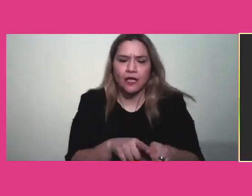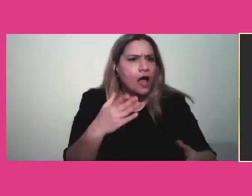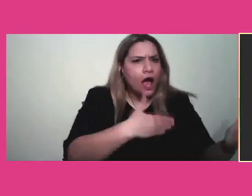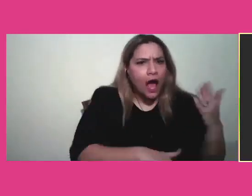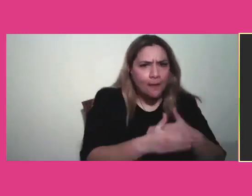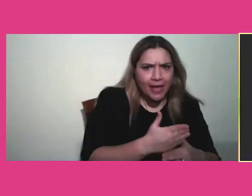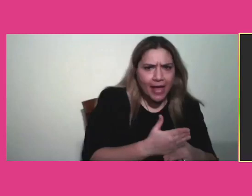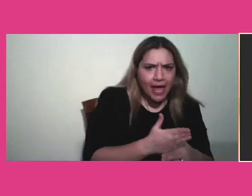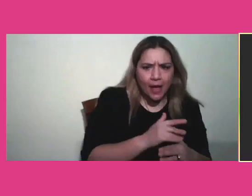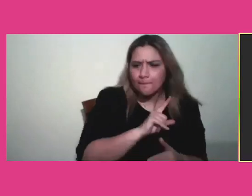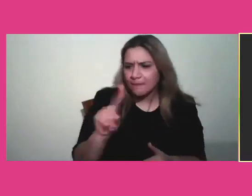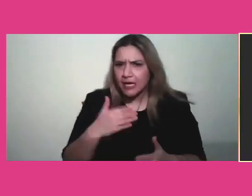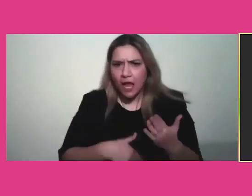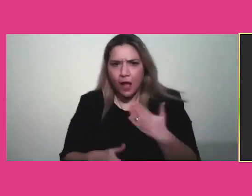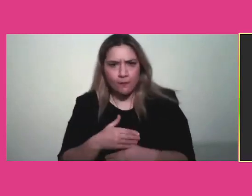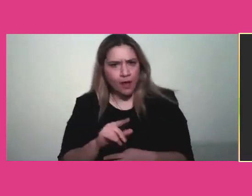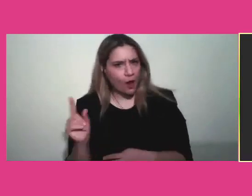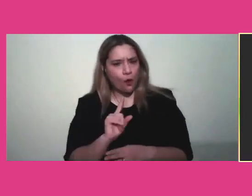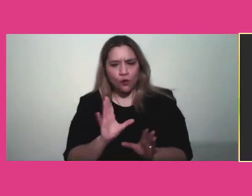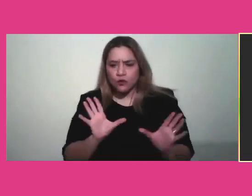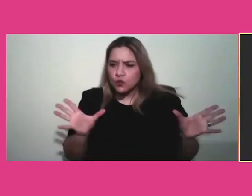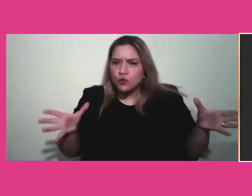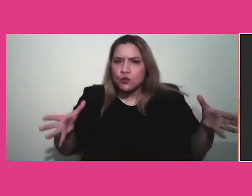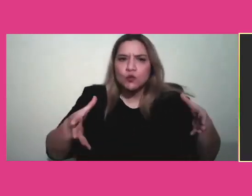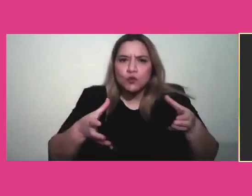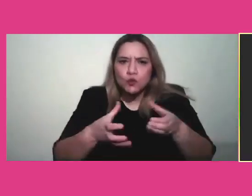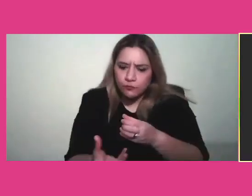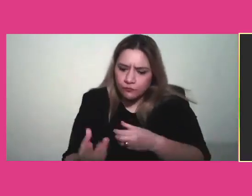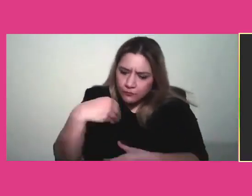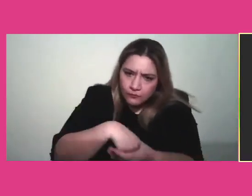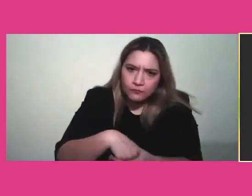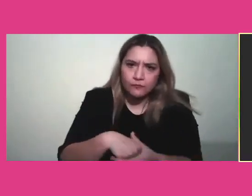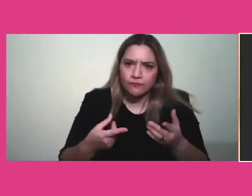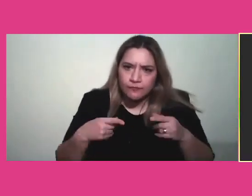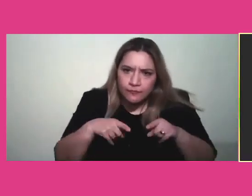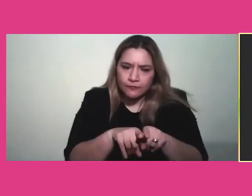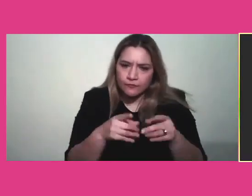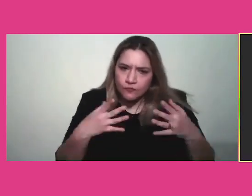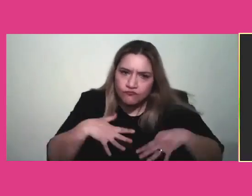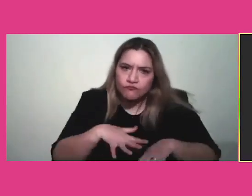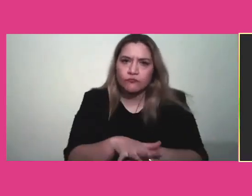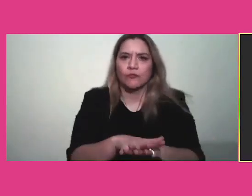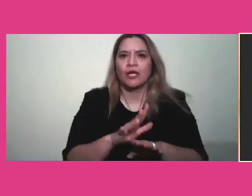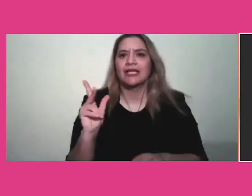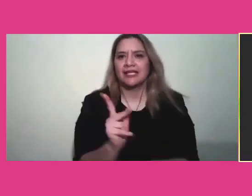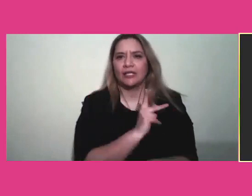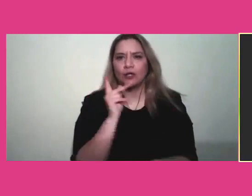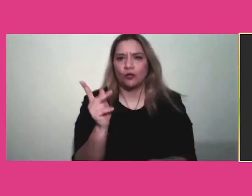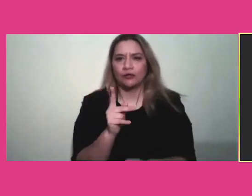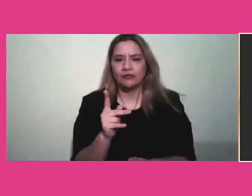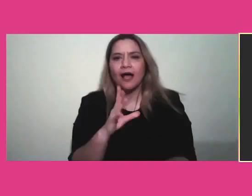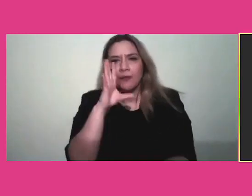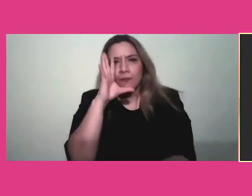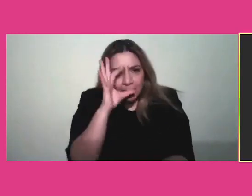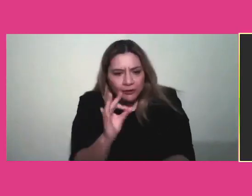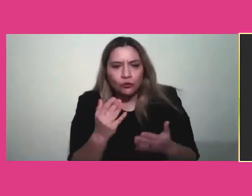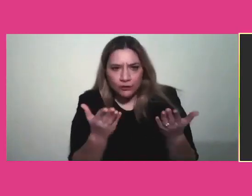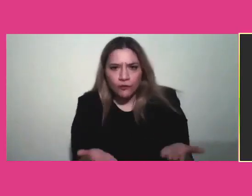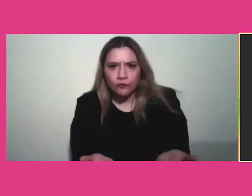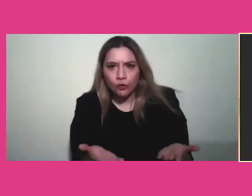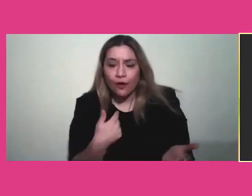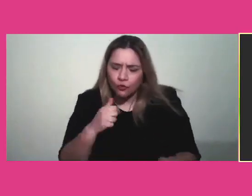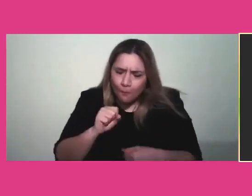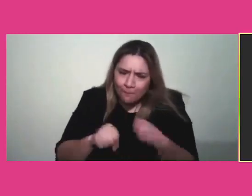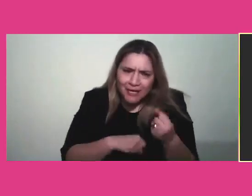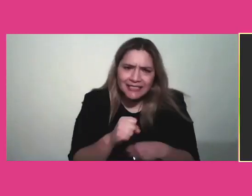μη, πρέπει να συμπεριλαμβάνει όλη την κοινότητα για να είναι πολύ όμορφο και για να δίνει μια πραγματικότητα στην κοινωνία, και πασχίζουμε γι'